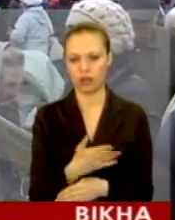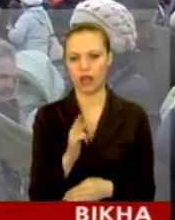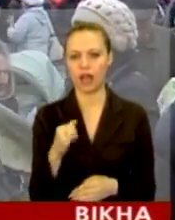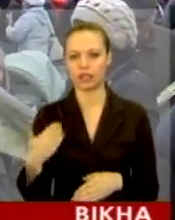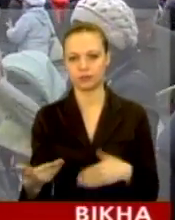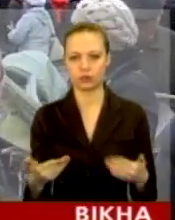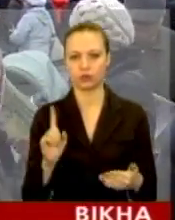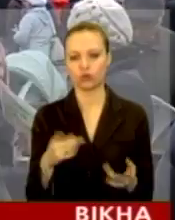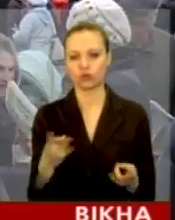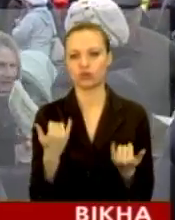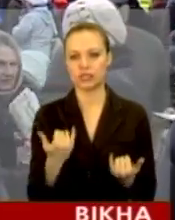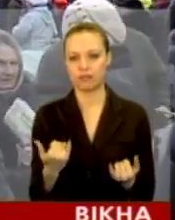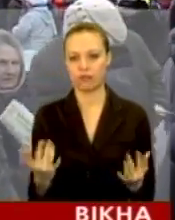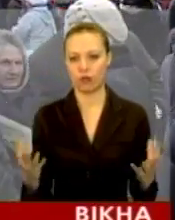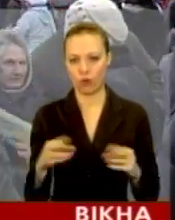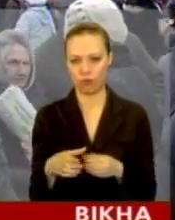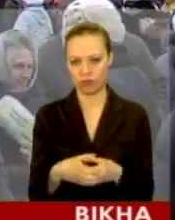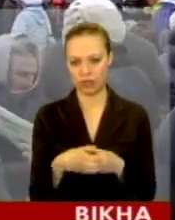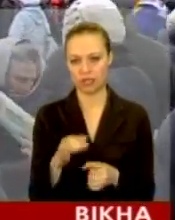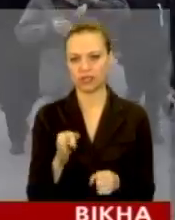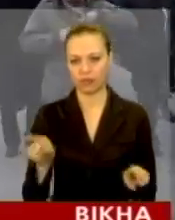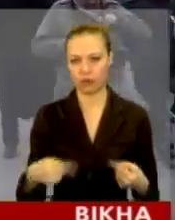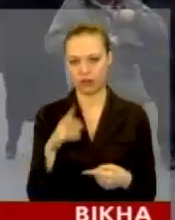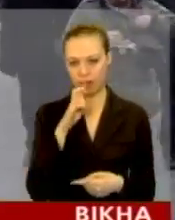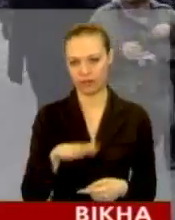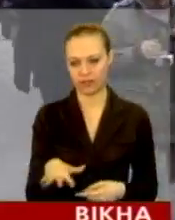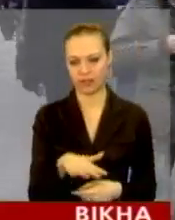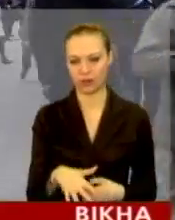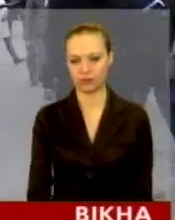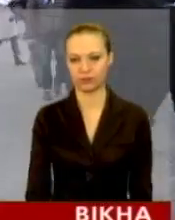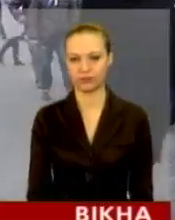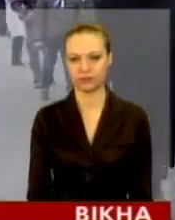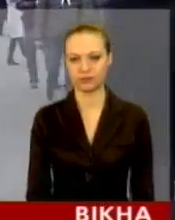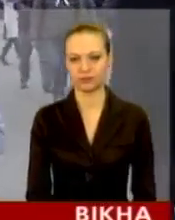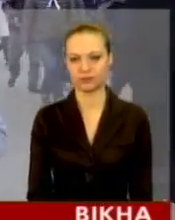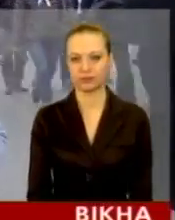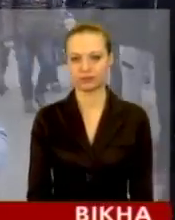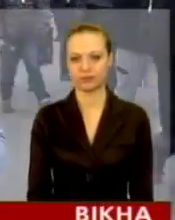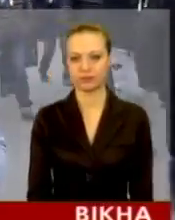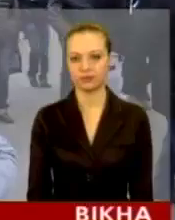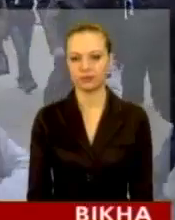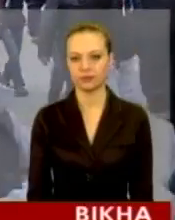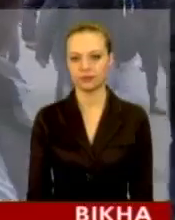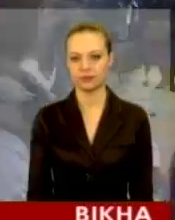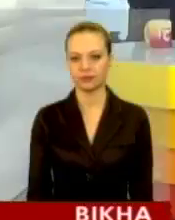іншої сторони, що потрібно зараз просто об'єднатися і відновлювати країну. Тетяна Малинко, Олексій Сорокін, програма «Вікна», СТВ.